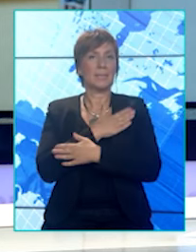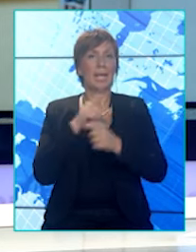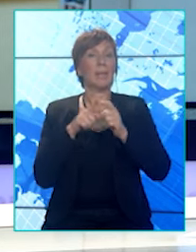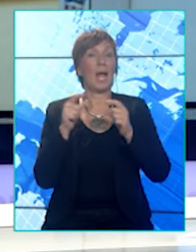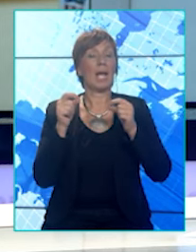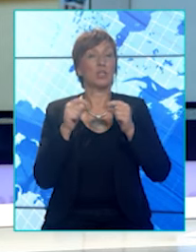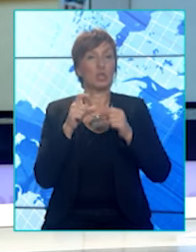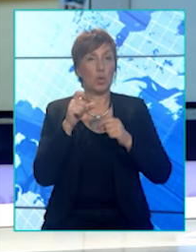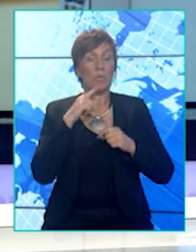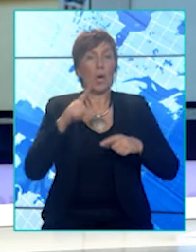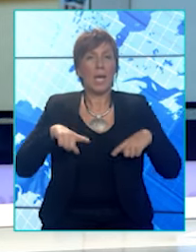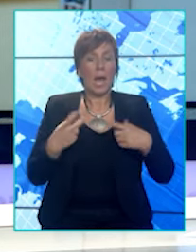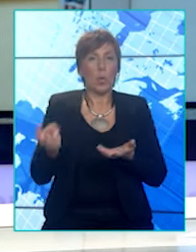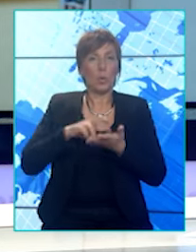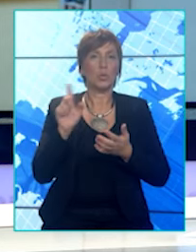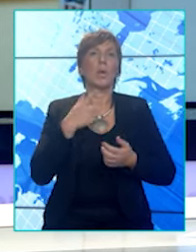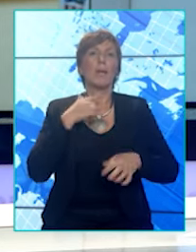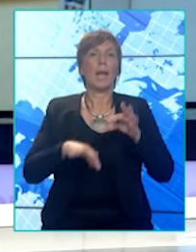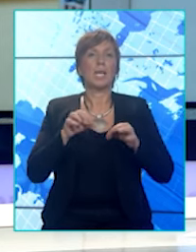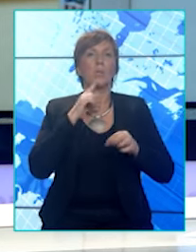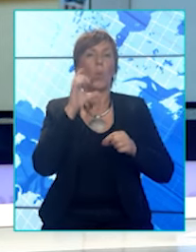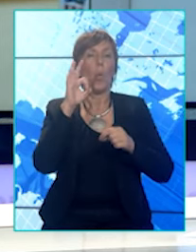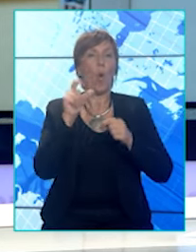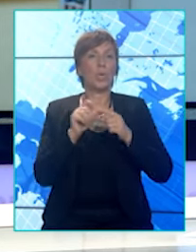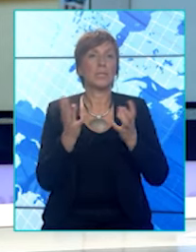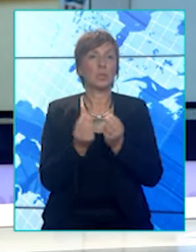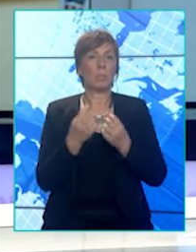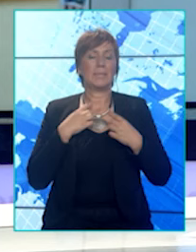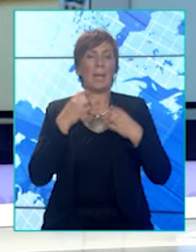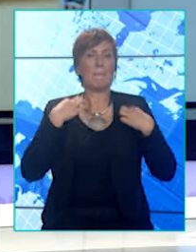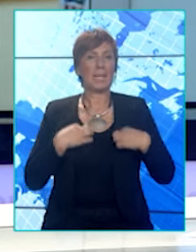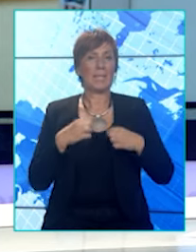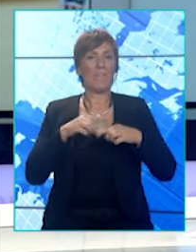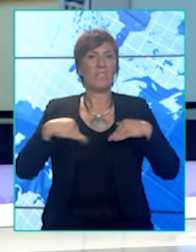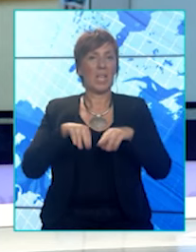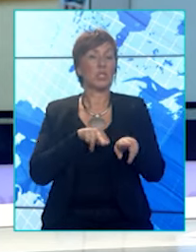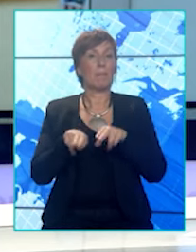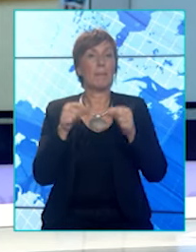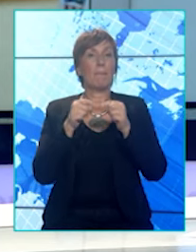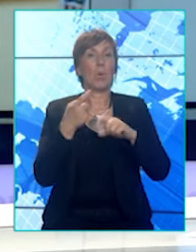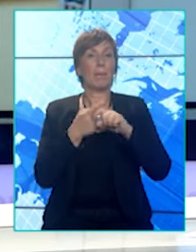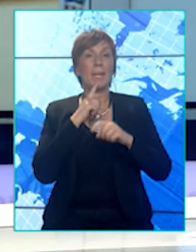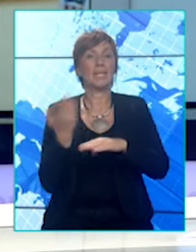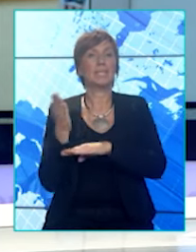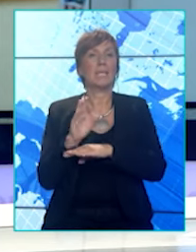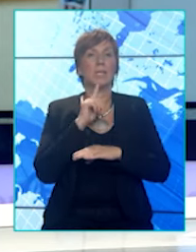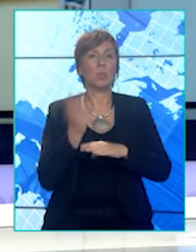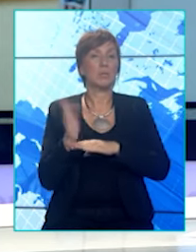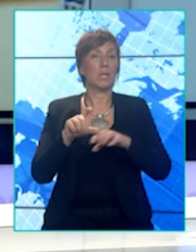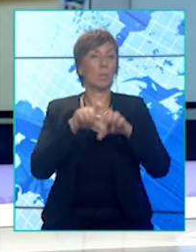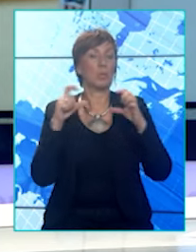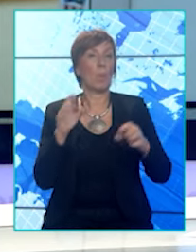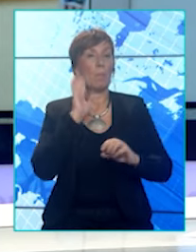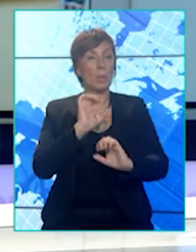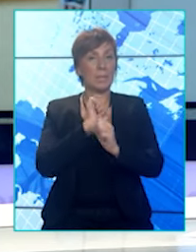Dragan Čović. Rano jutros glasao je u Orašju zajedno sa predsjedavajućom Vijeća ministara Borjanom Krišto i zastupnicom u Zastupničkom domu